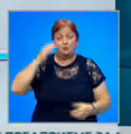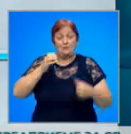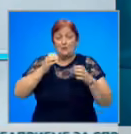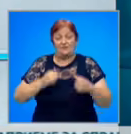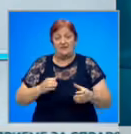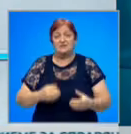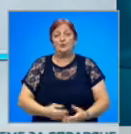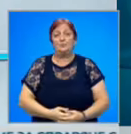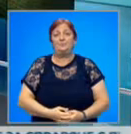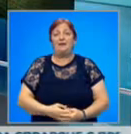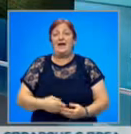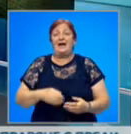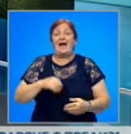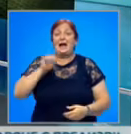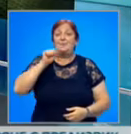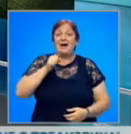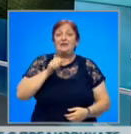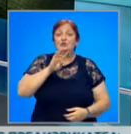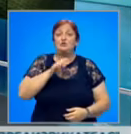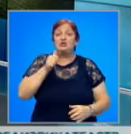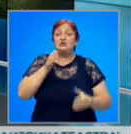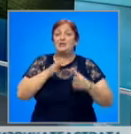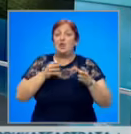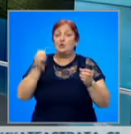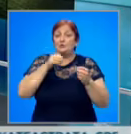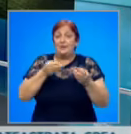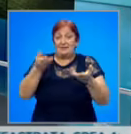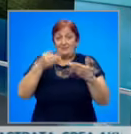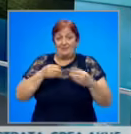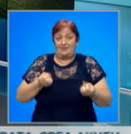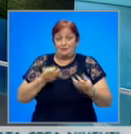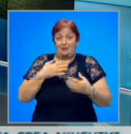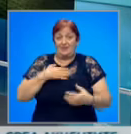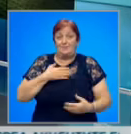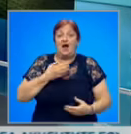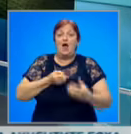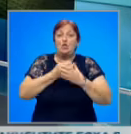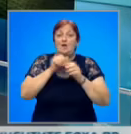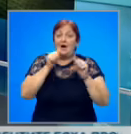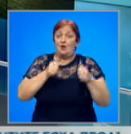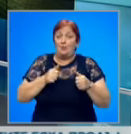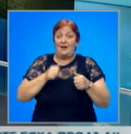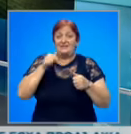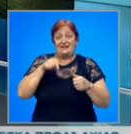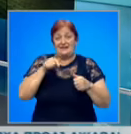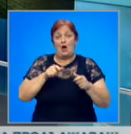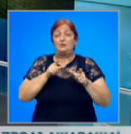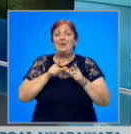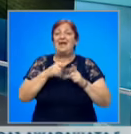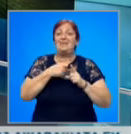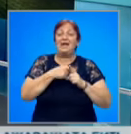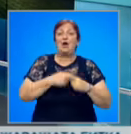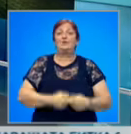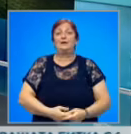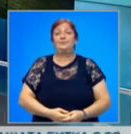следващото служебно правителство. Как партиите в 46-то Народно събрание приемат възможността да има нова формация? Питаме Милена Кирова.